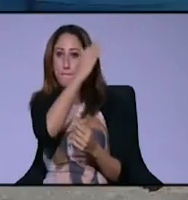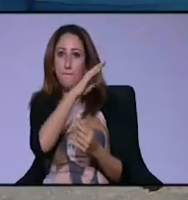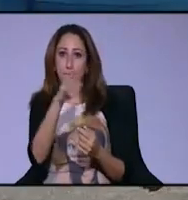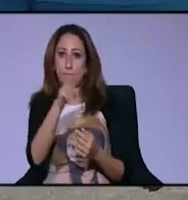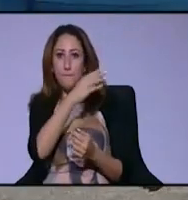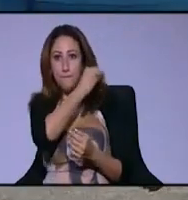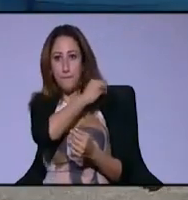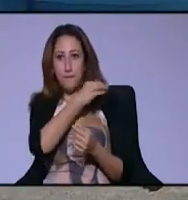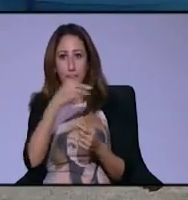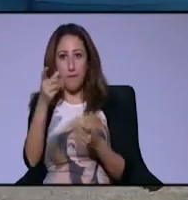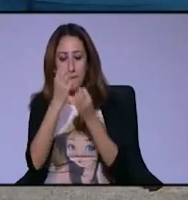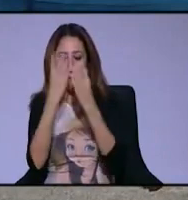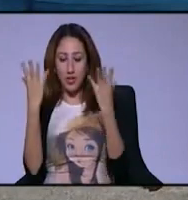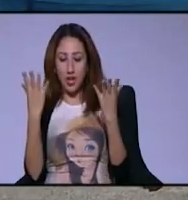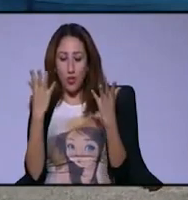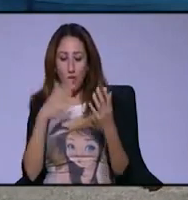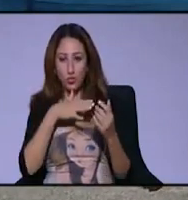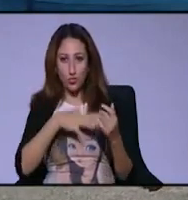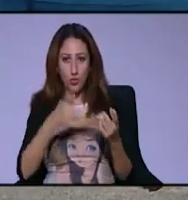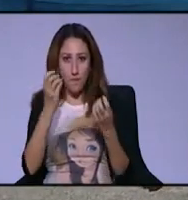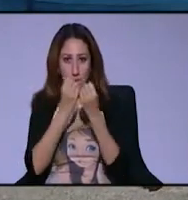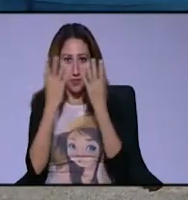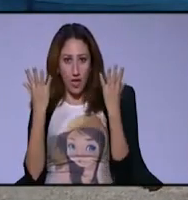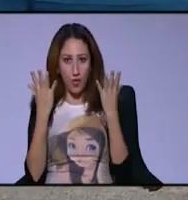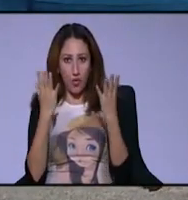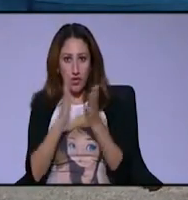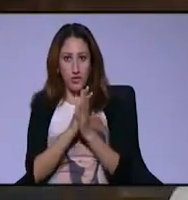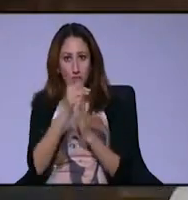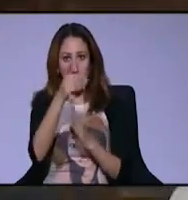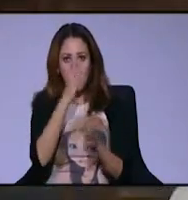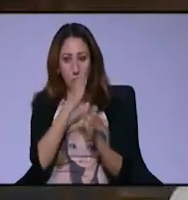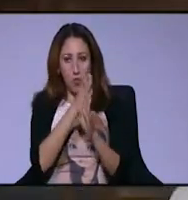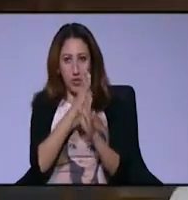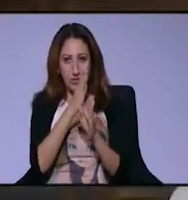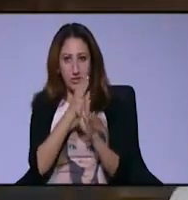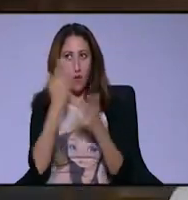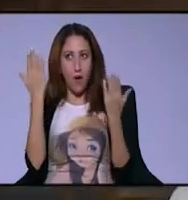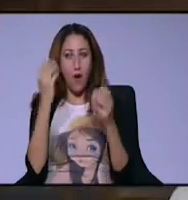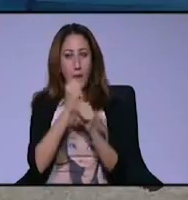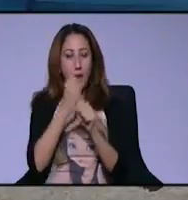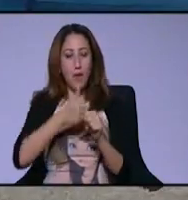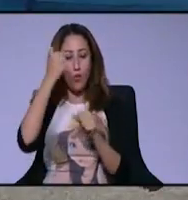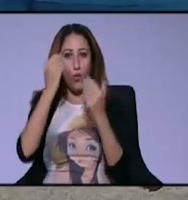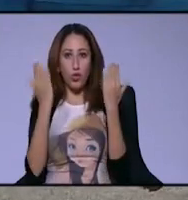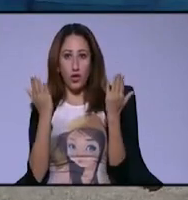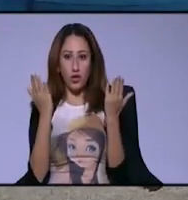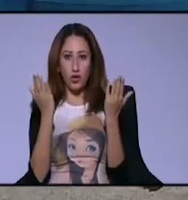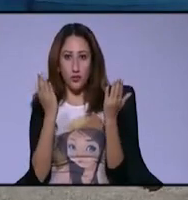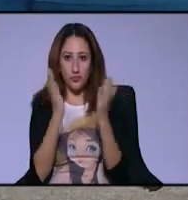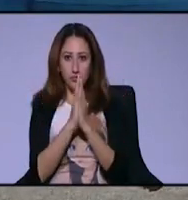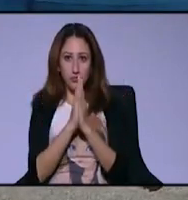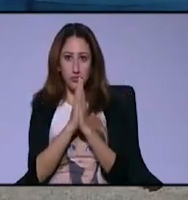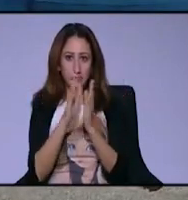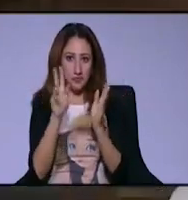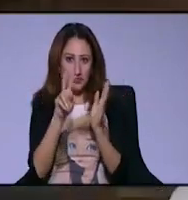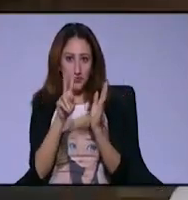مولانا دكتور أسامة الأزهري وحضرة المجدي إمام، ربنا يبارك فيه ويتقبل منكم صالح الأعمال والقناة والله يتقبل من الجميع